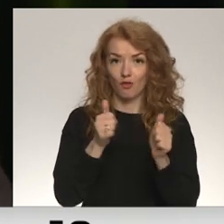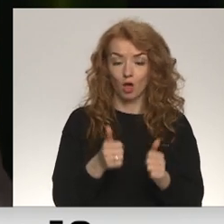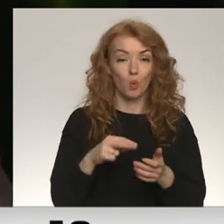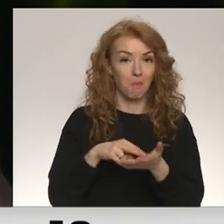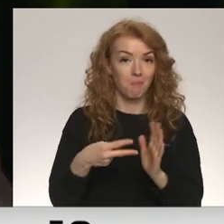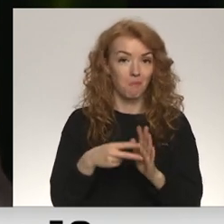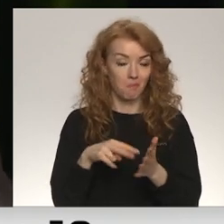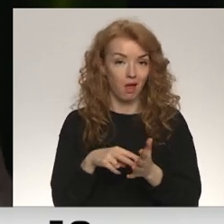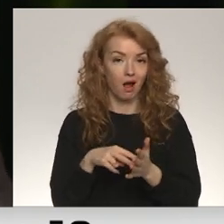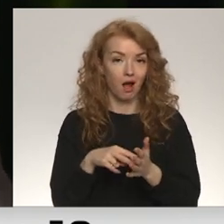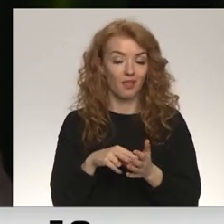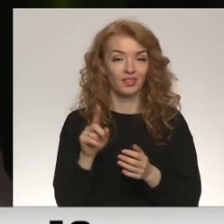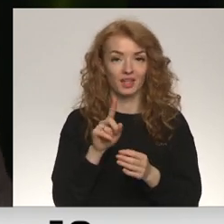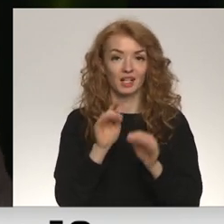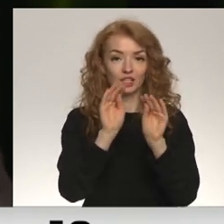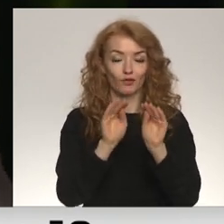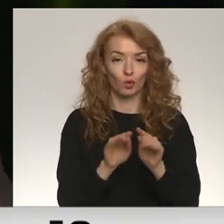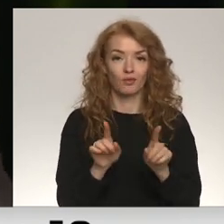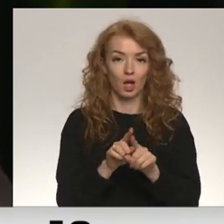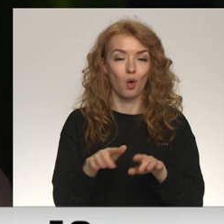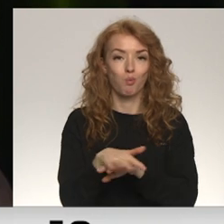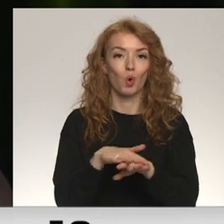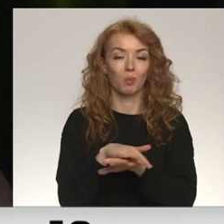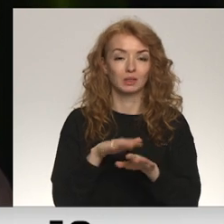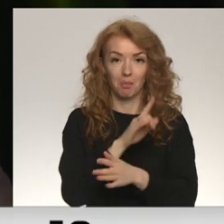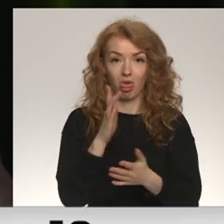ir izvietot arī publiski pieejami.